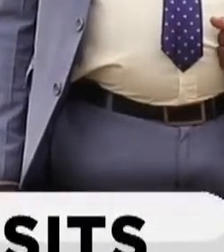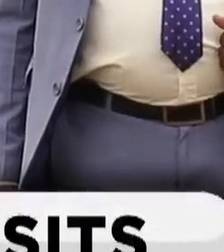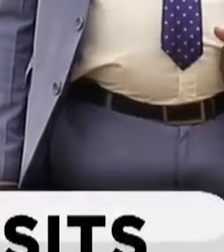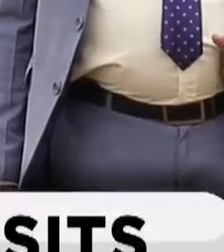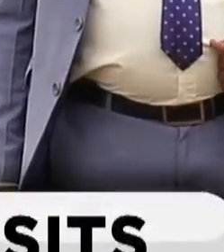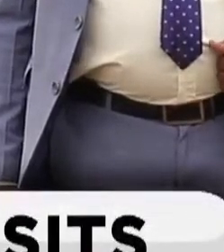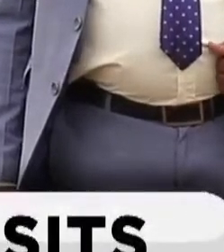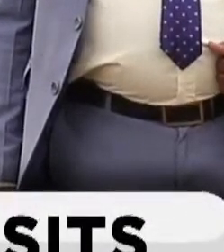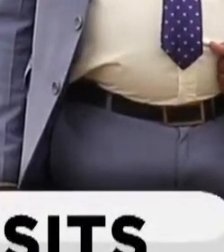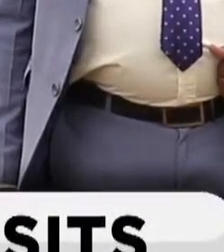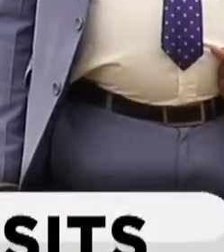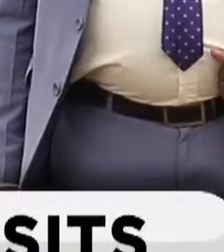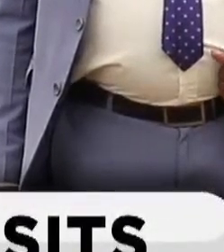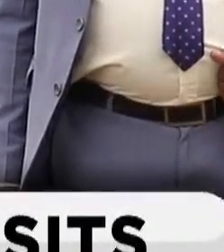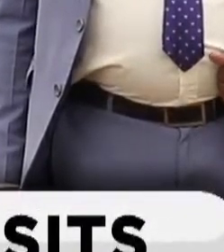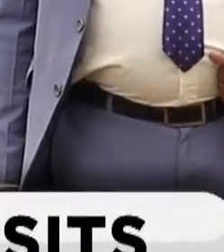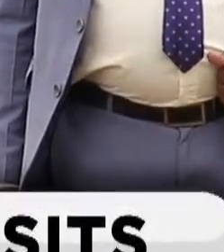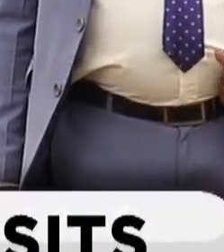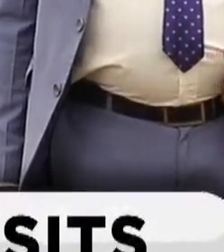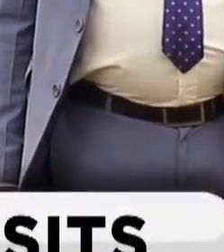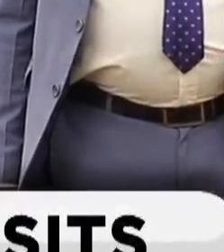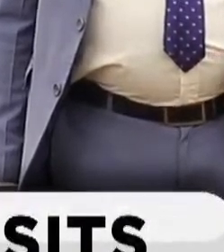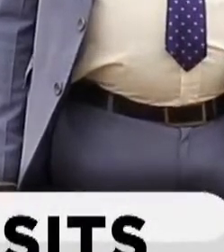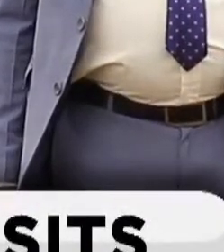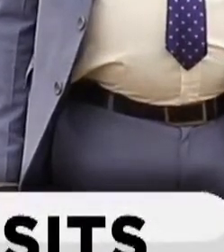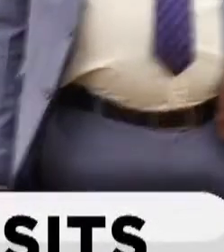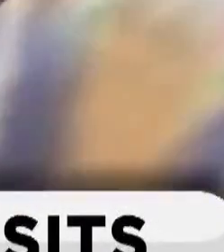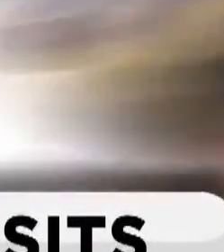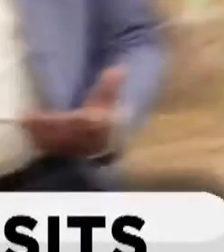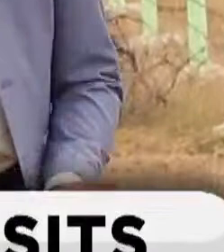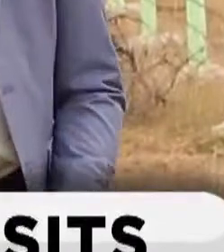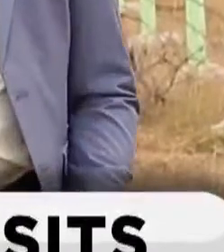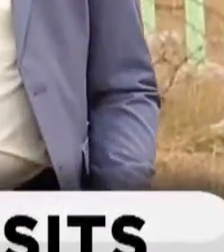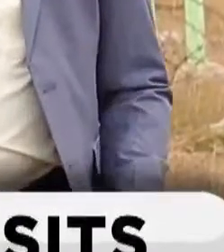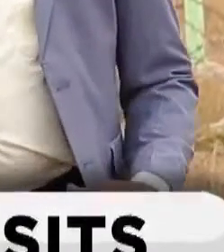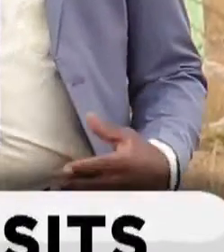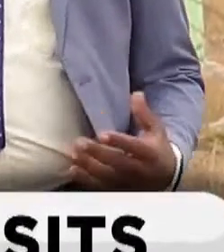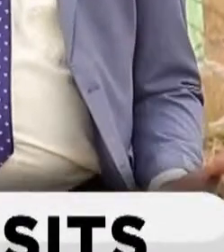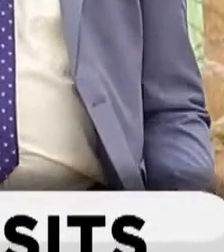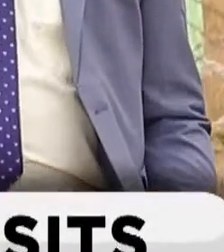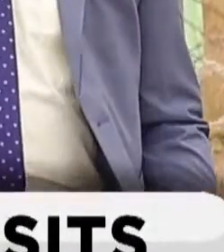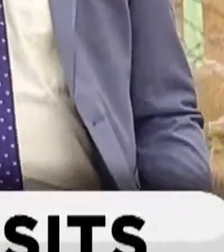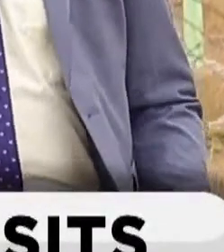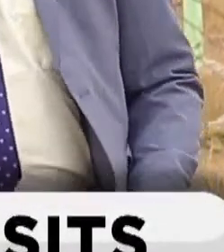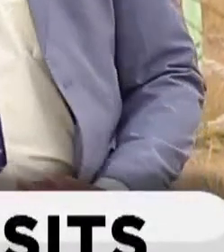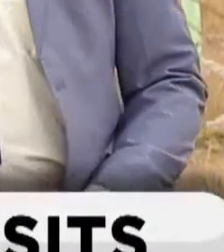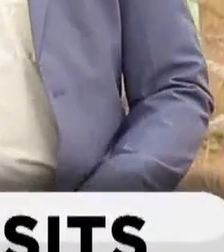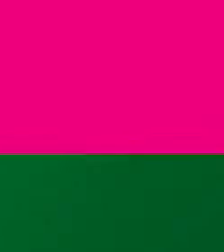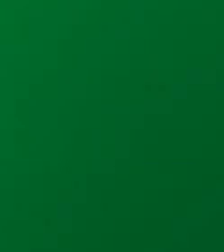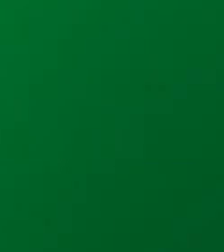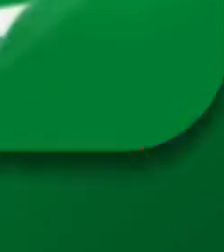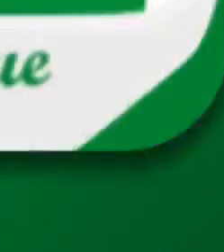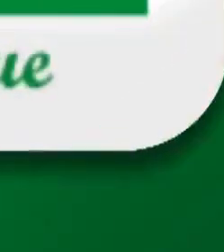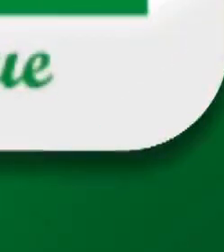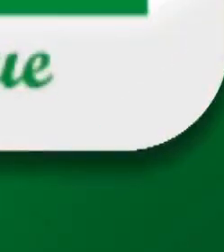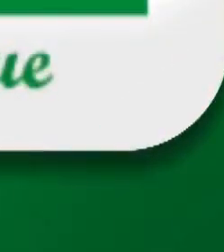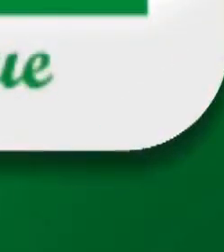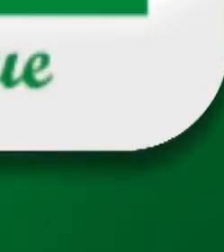ringi 0748 705 405. Top care, muciĩ waku mwehokeku wa